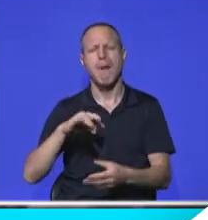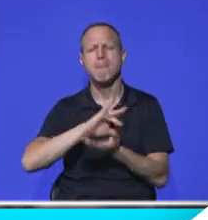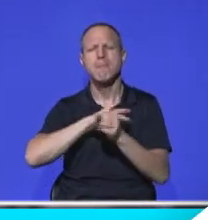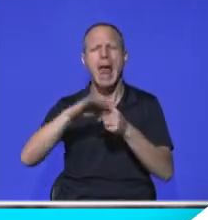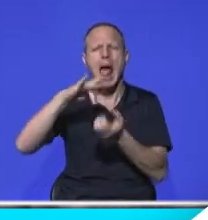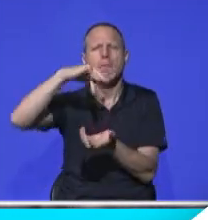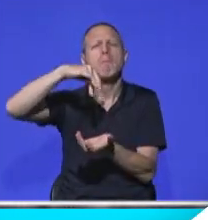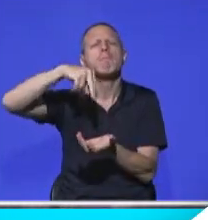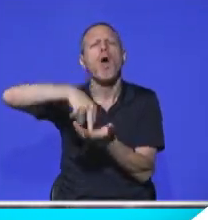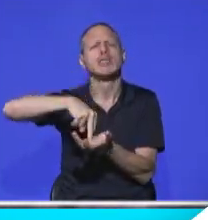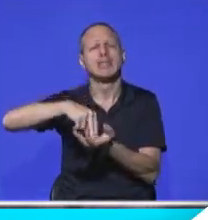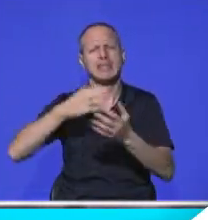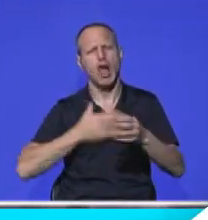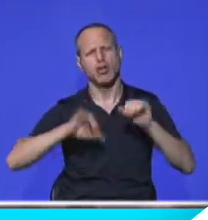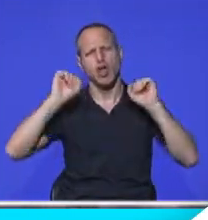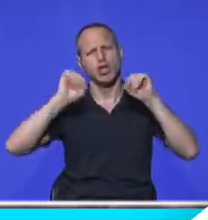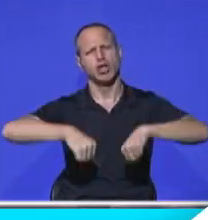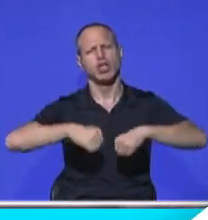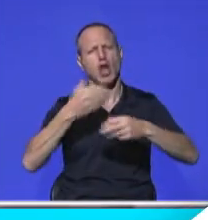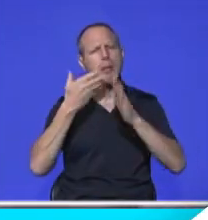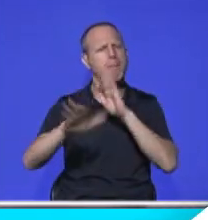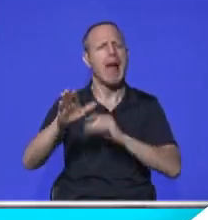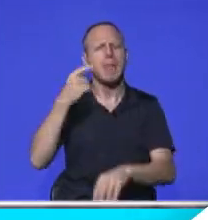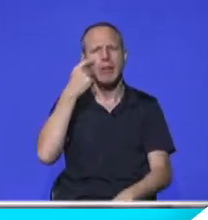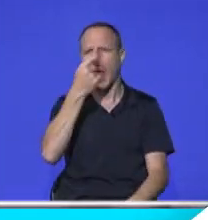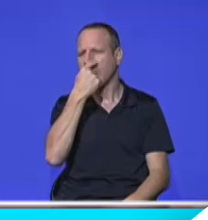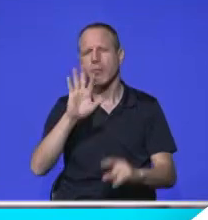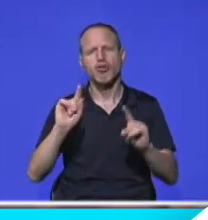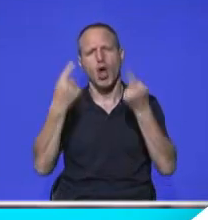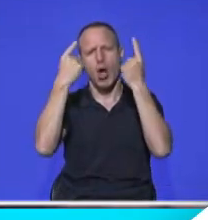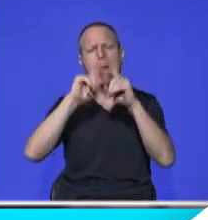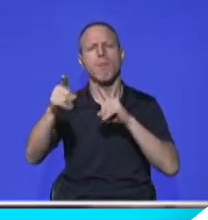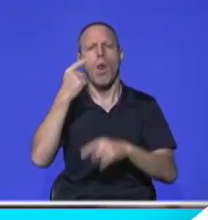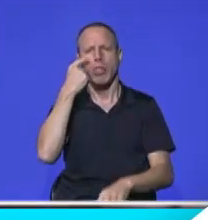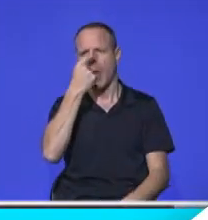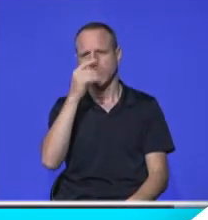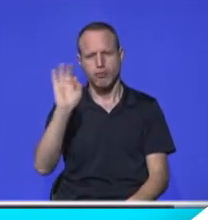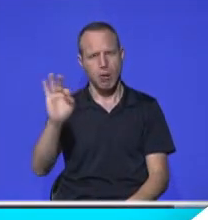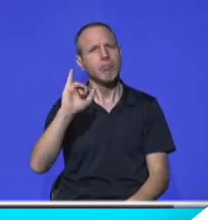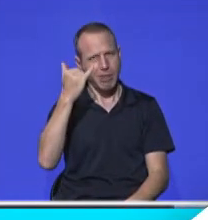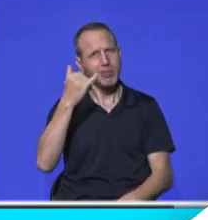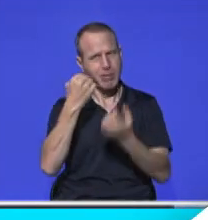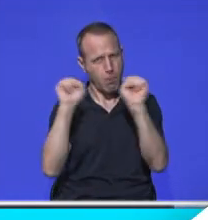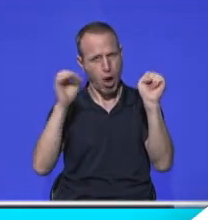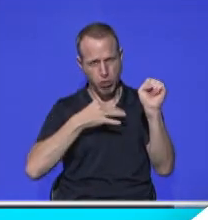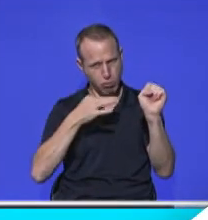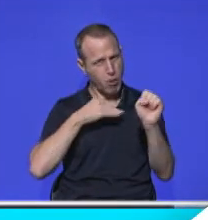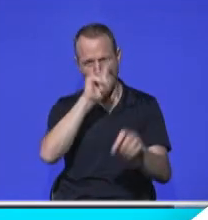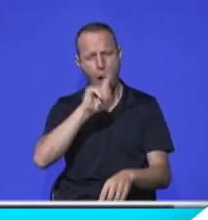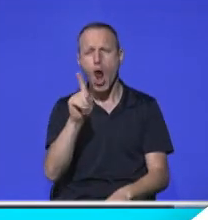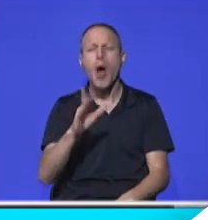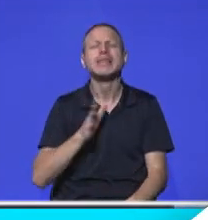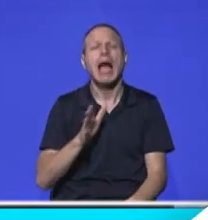פוזיציה, רצון לשלוט ומעלימה עין מי שמתרחש מול עיניה. נכון, הדמוקרטיה שלנו אולי לא בסכנה,